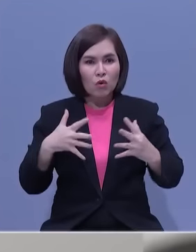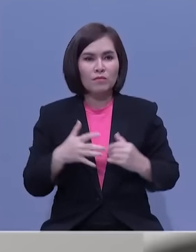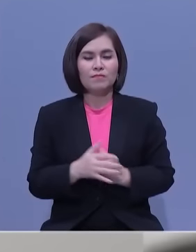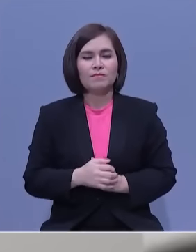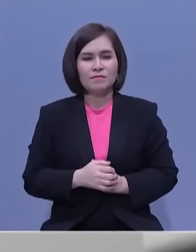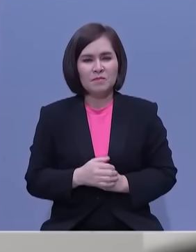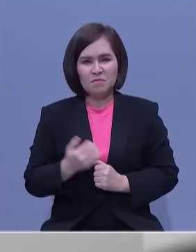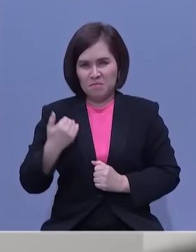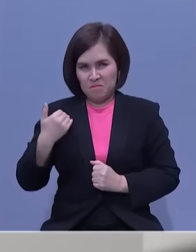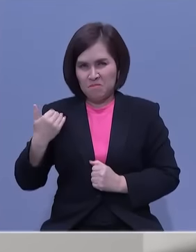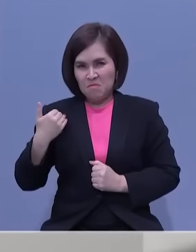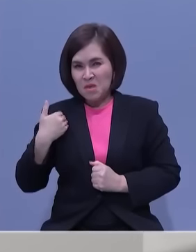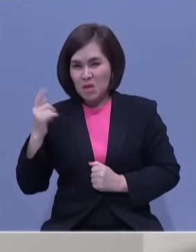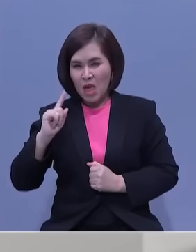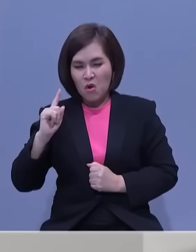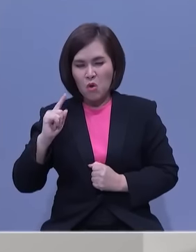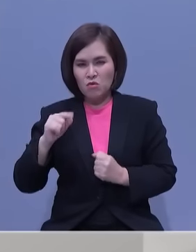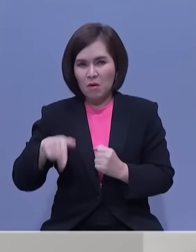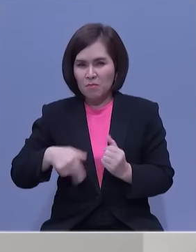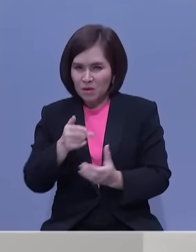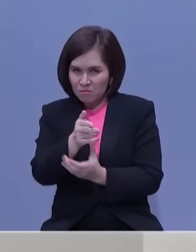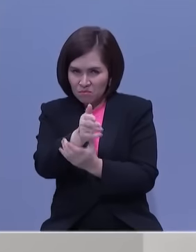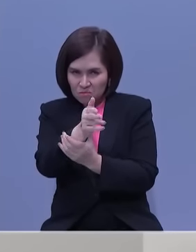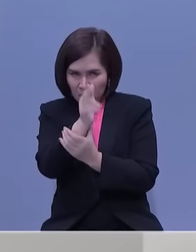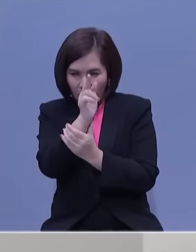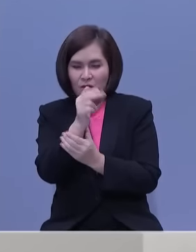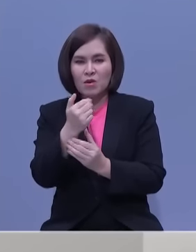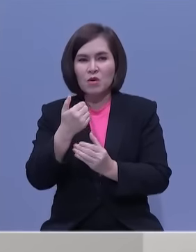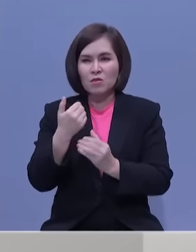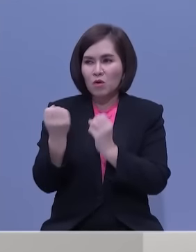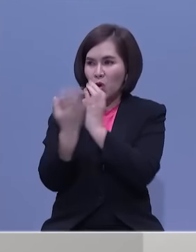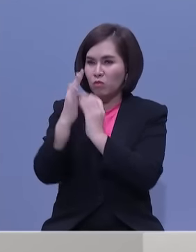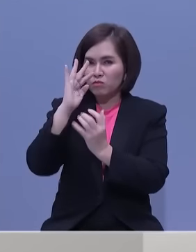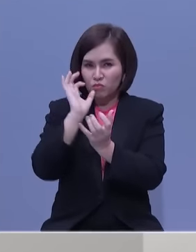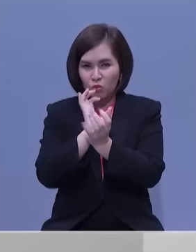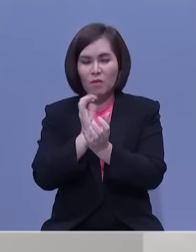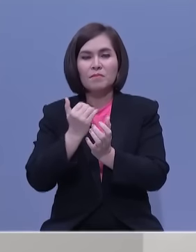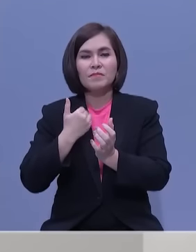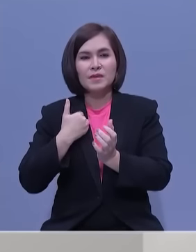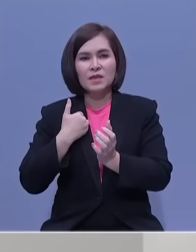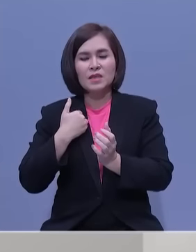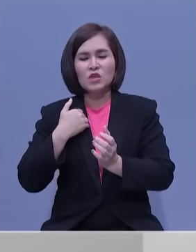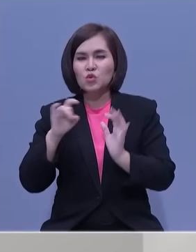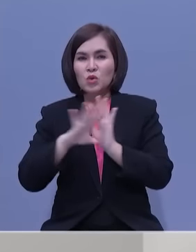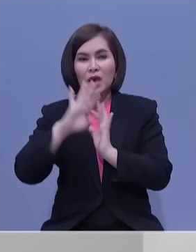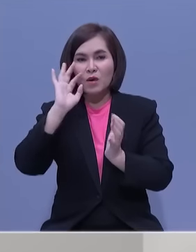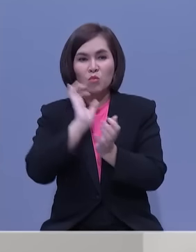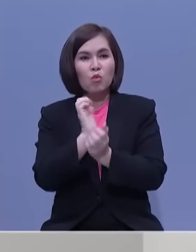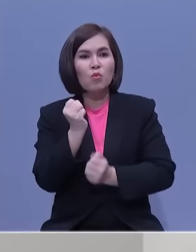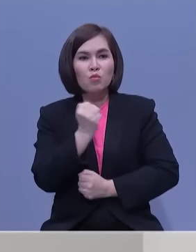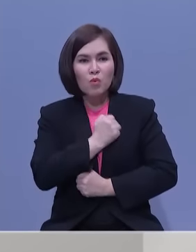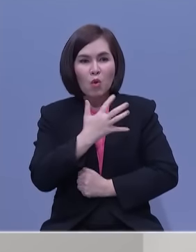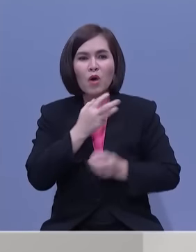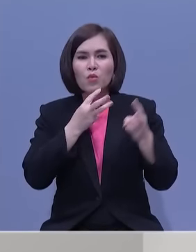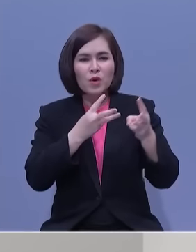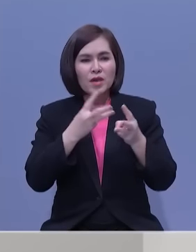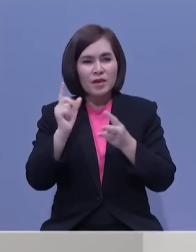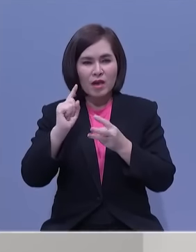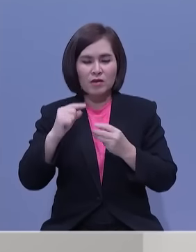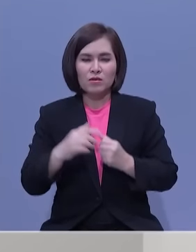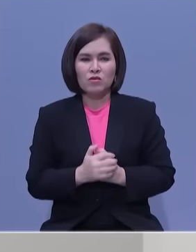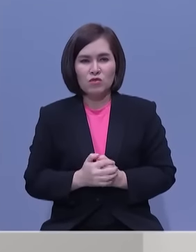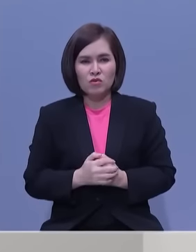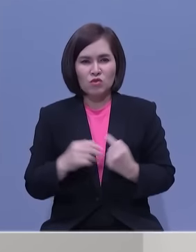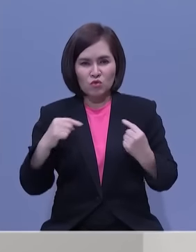ค่ะเอาอาวุธปืนเนี่ยยิงสวนตำรวจออกมาสุดท้ายตำรวจไม่ไหวนะคะสุดท้ายต้องใช้ยุทธวิธี